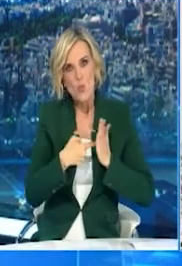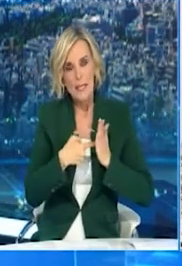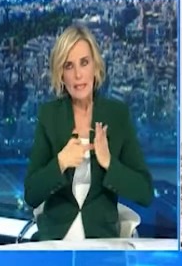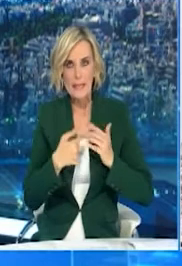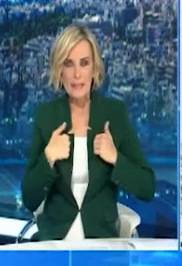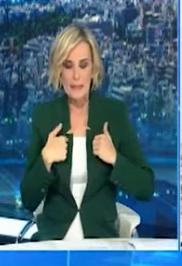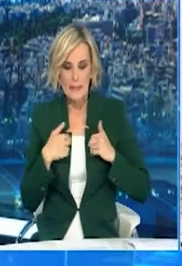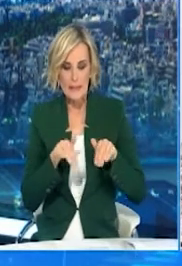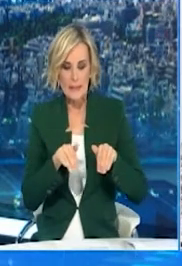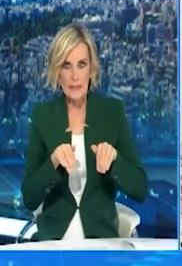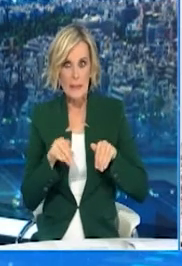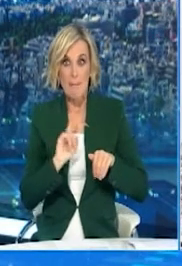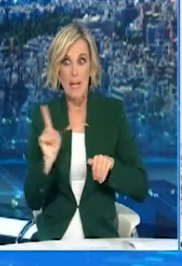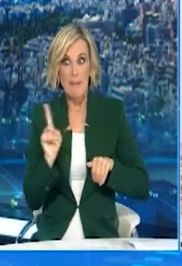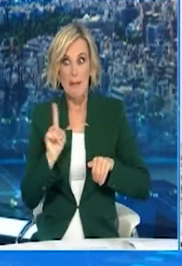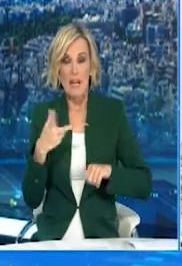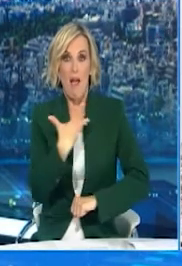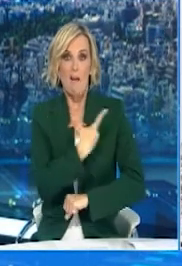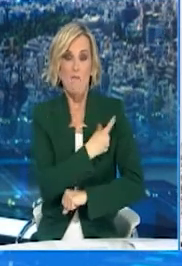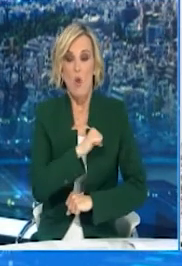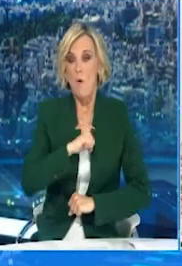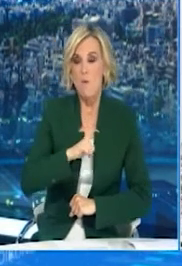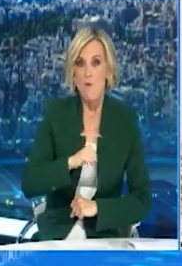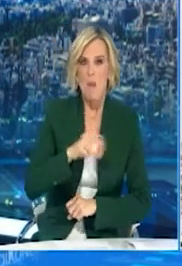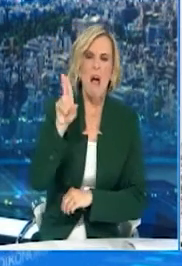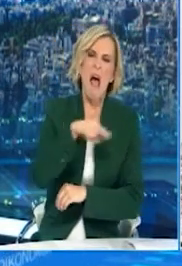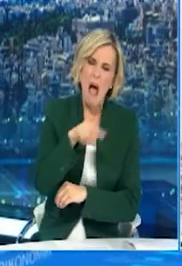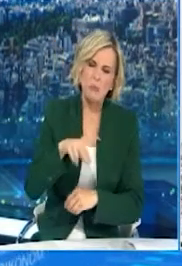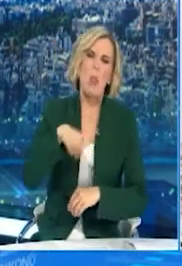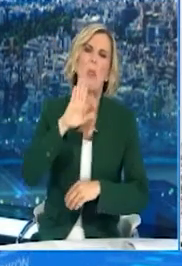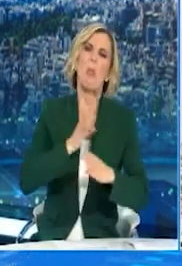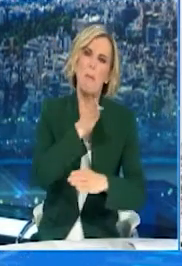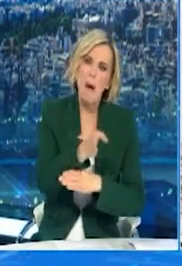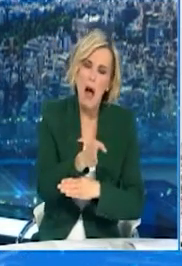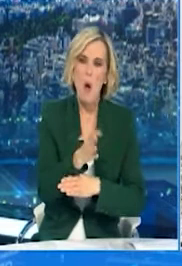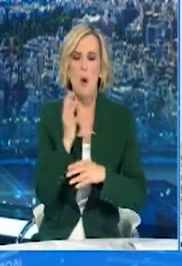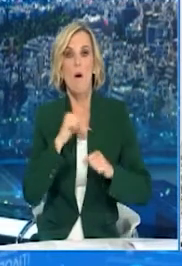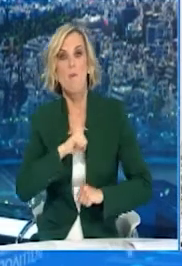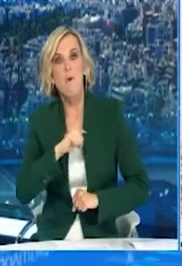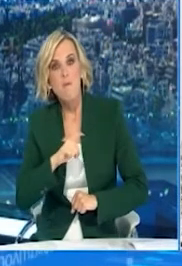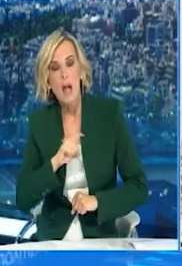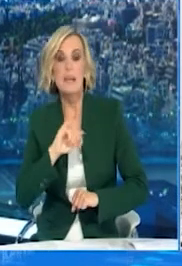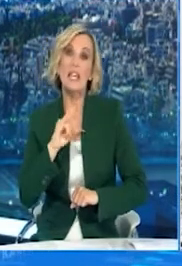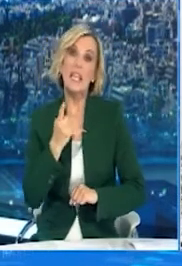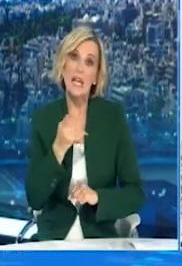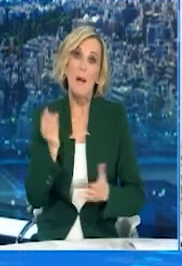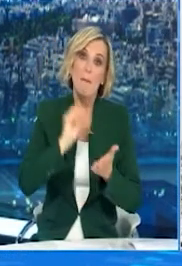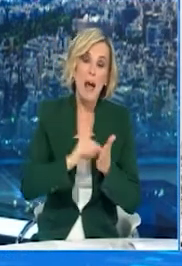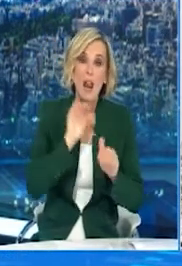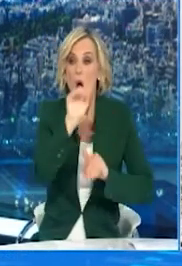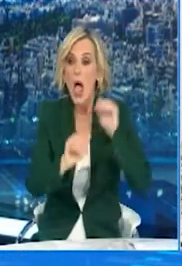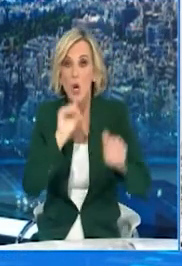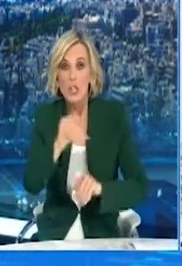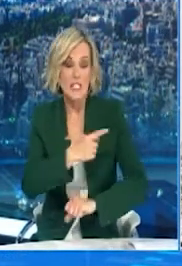όπως είπα, να μην εμβολιάζονται, να ακυρώνουν τους εμβολιασμούς τους ή να παραπέμπονται για